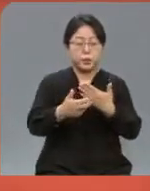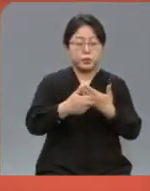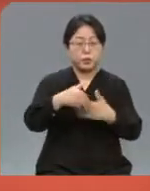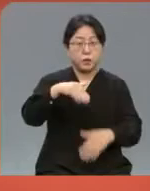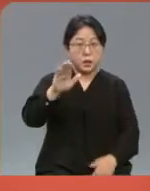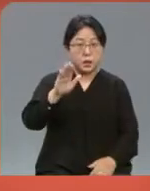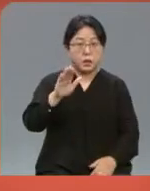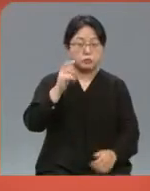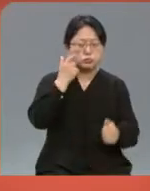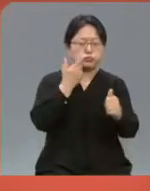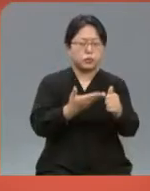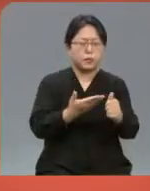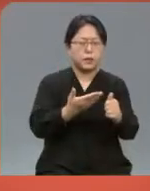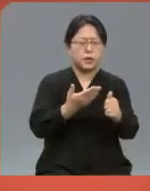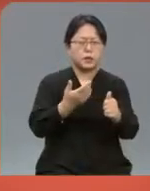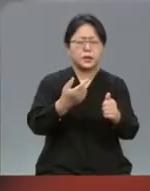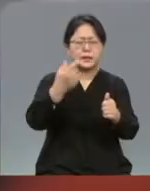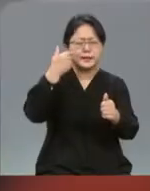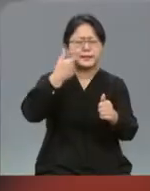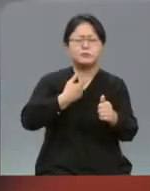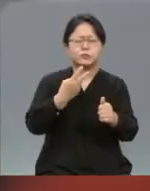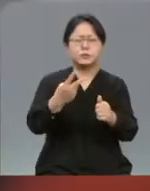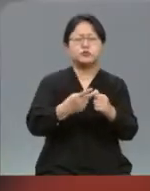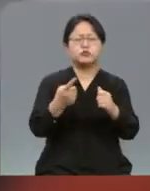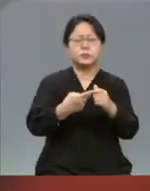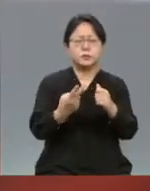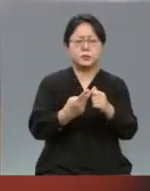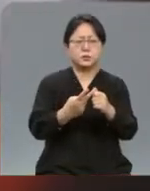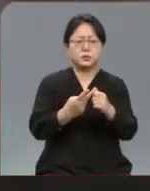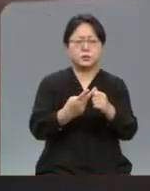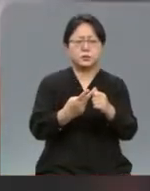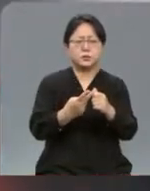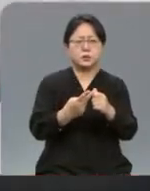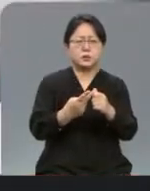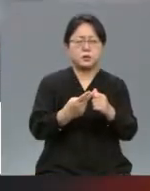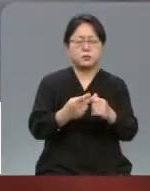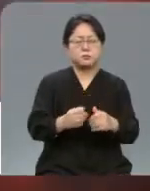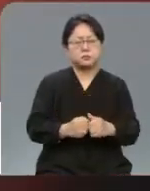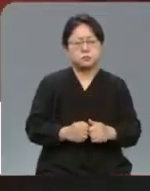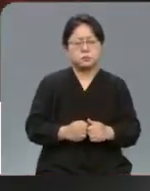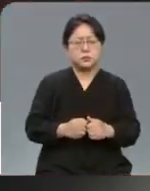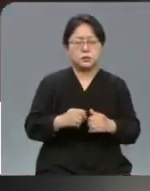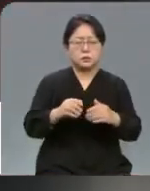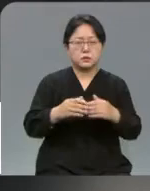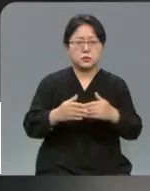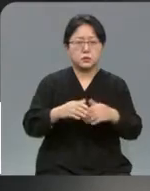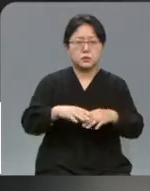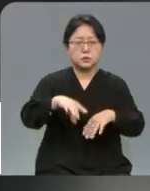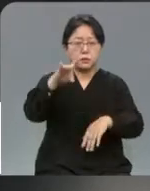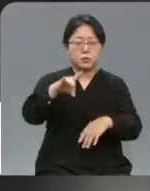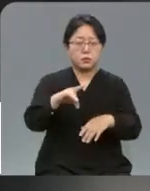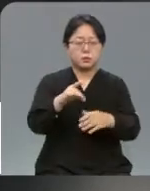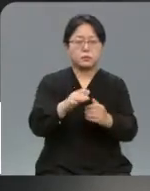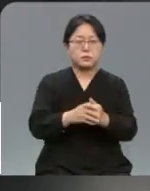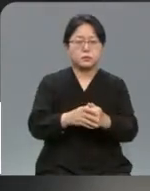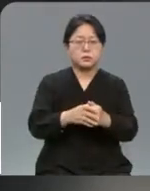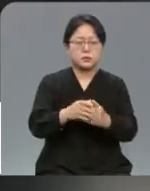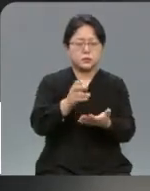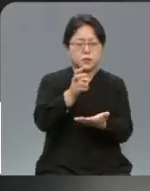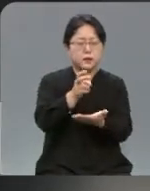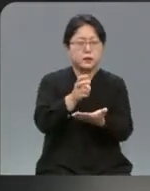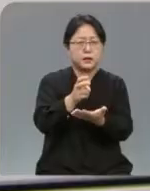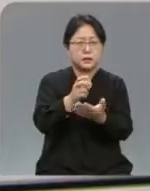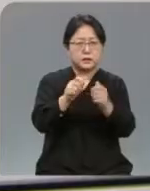여쭤 보라 는 질문을 두 차례 한 게 전부입니다 소방 본부에 안이한 대처에 근본적인 매뉴얼 손질이 필요하다 는 지적까지